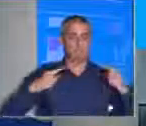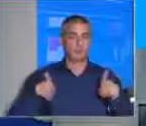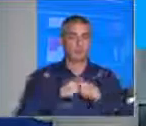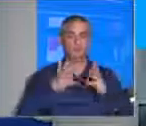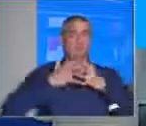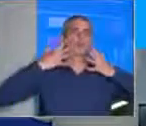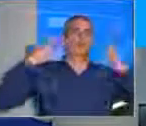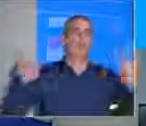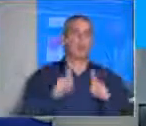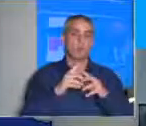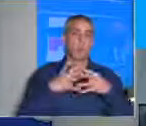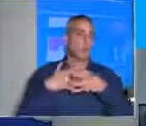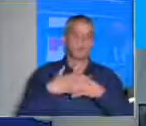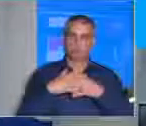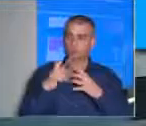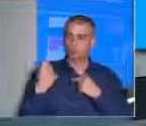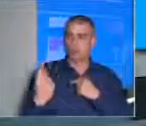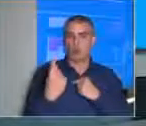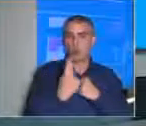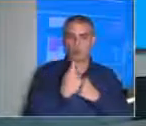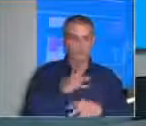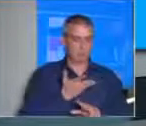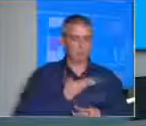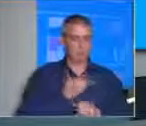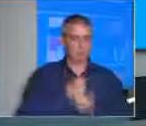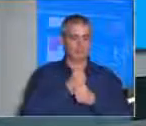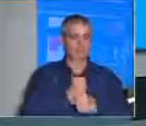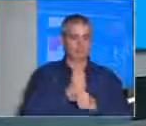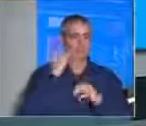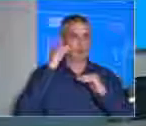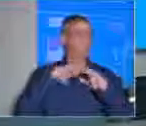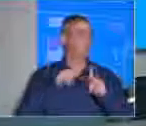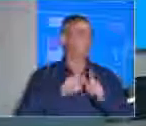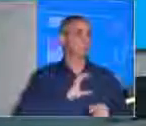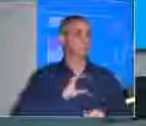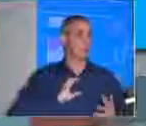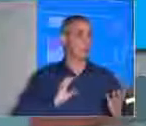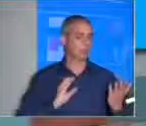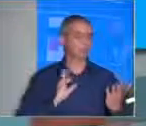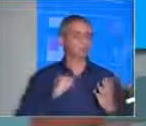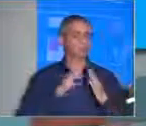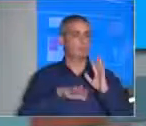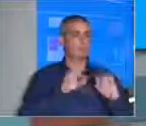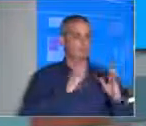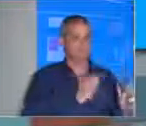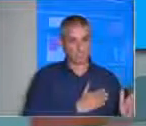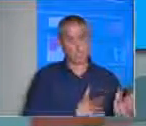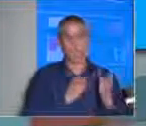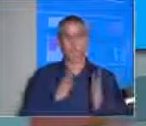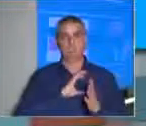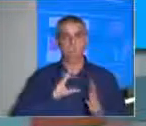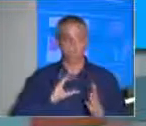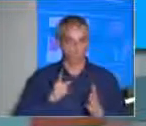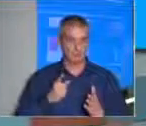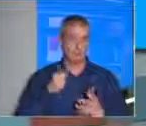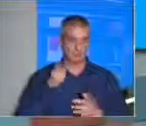כזאת, גדולה כזאת, שכל אחד ייוצג ברמה ארצית. שזה יש סנאט, אתה יודע, יש בית נבחרים. כן, אבל